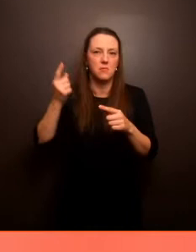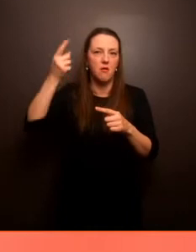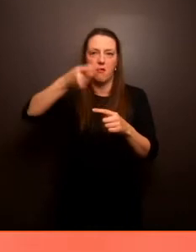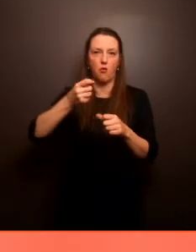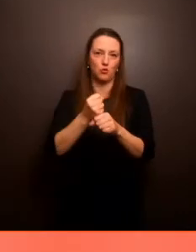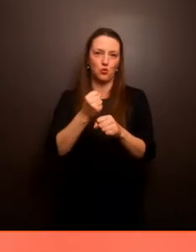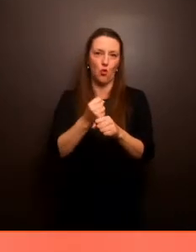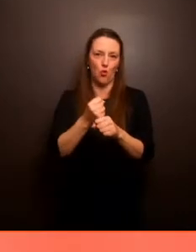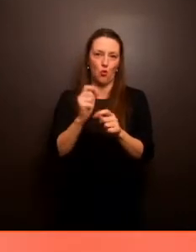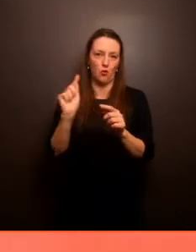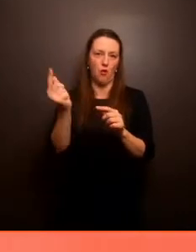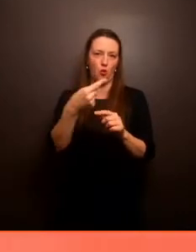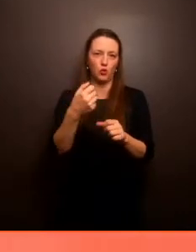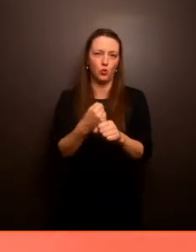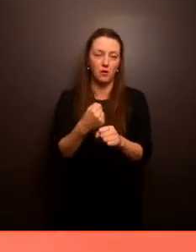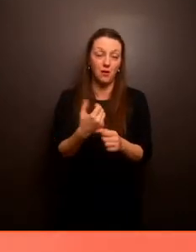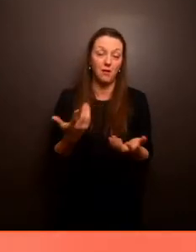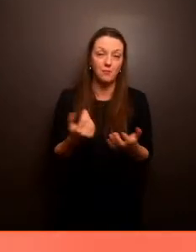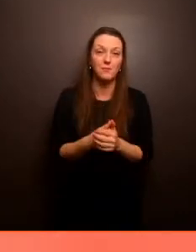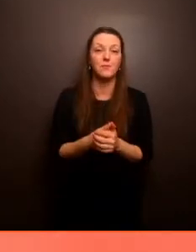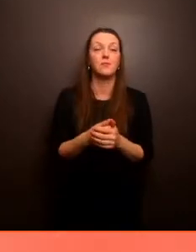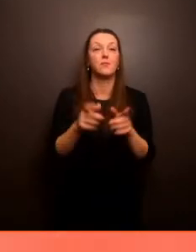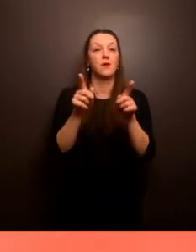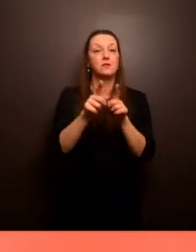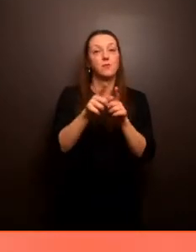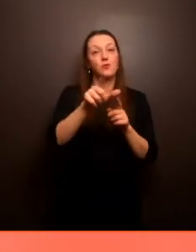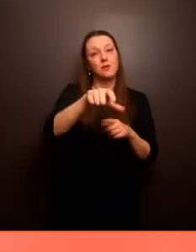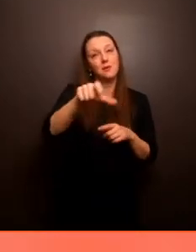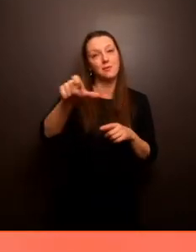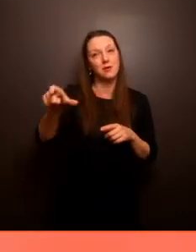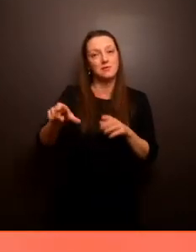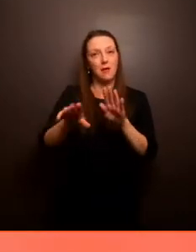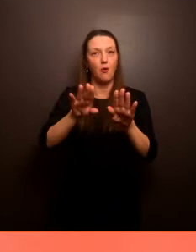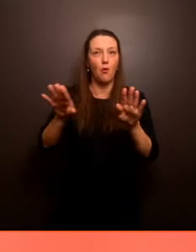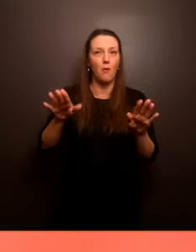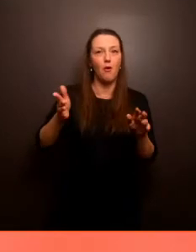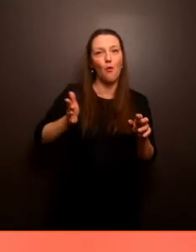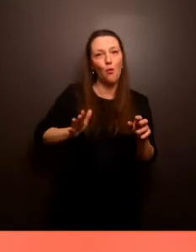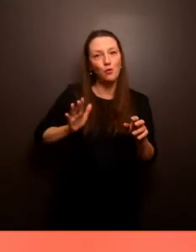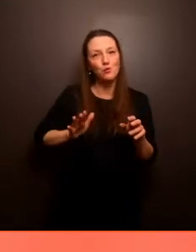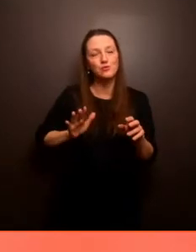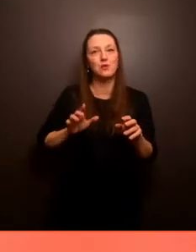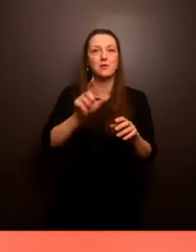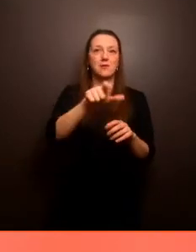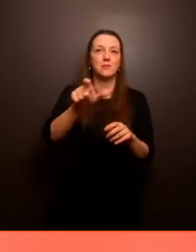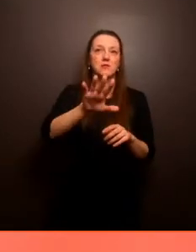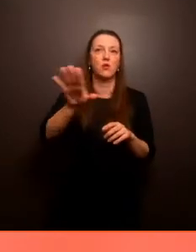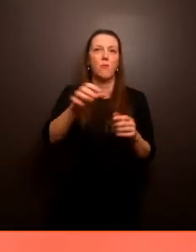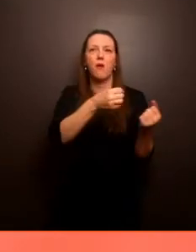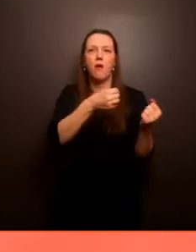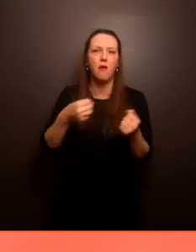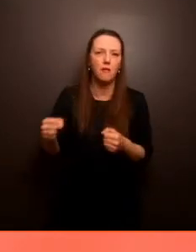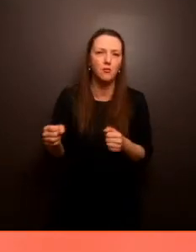Ja kui mõelda ka inimeste ootusele ja kohanemisvõimele, mille osas me oleme ju tohutult